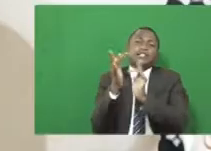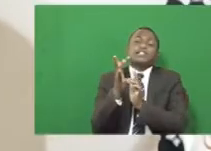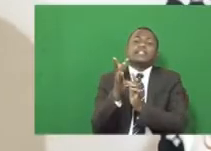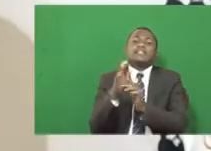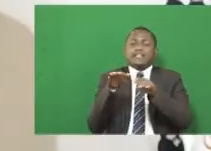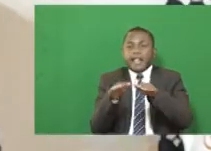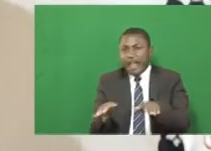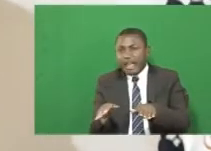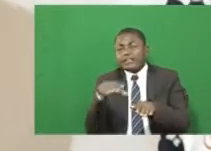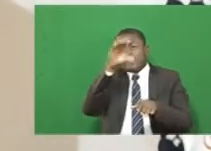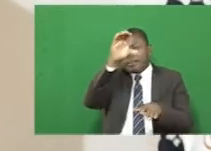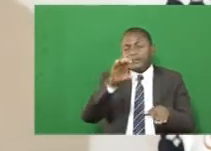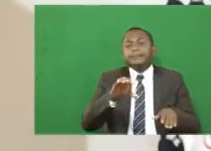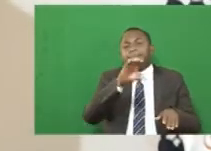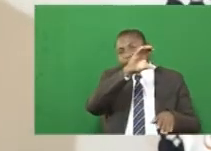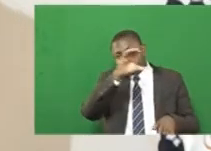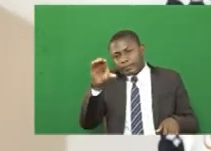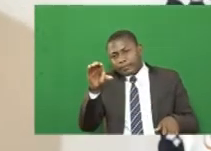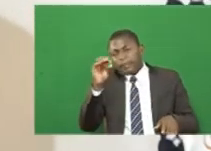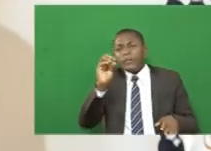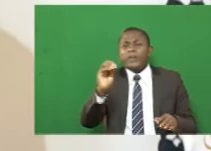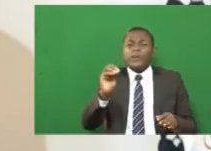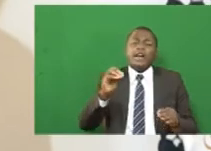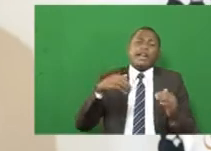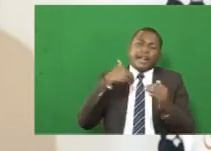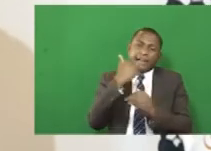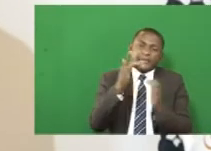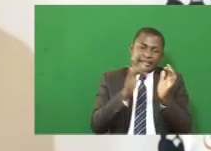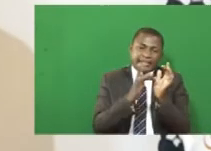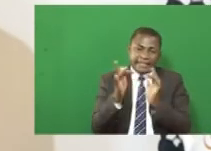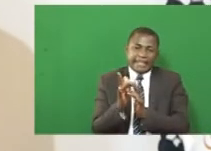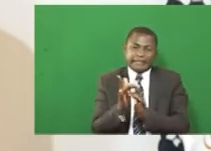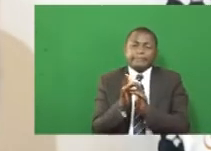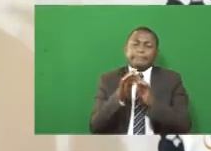Saka Kauvari yasvika mutemo uya uya